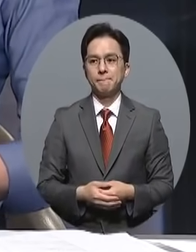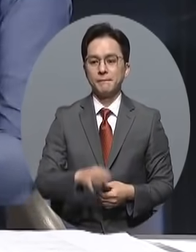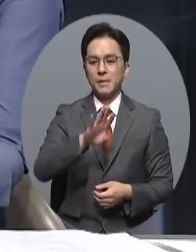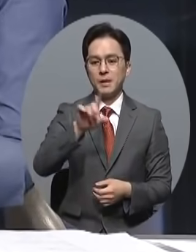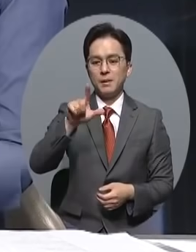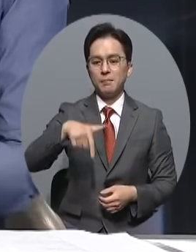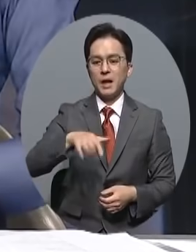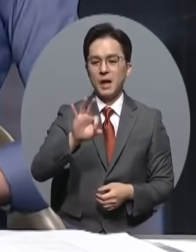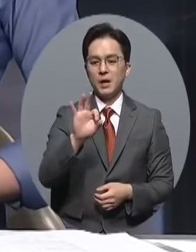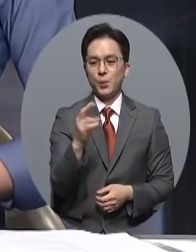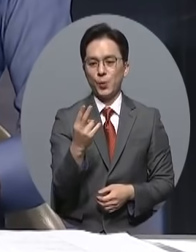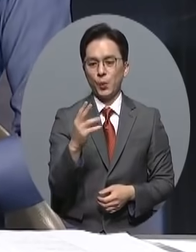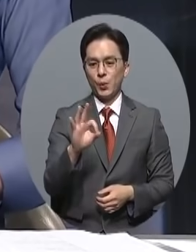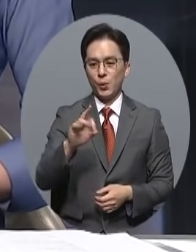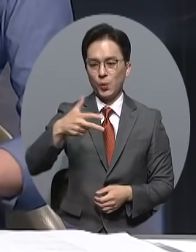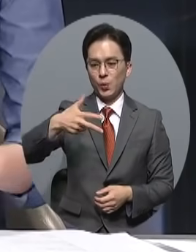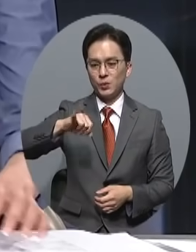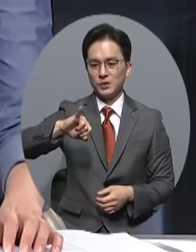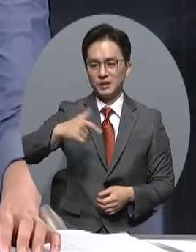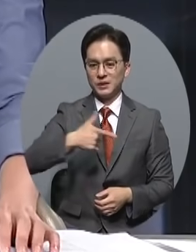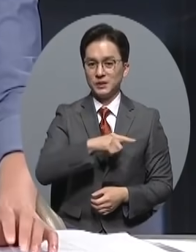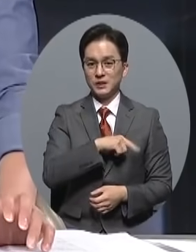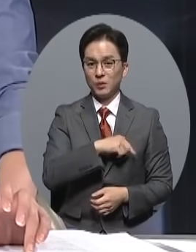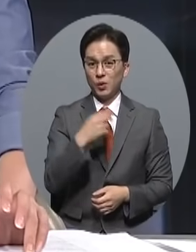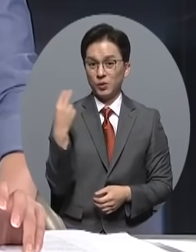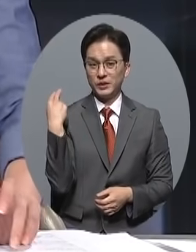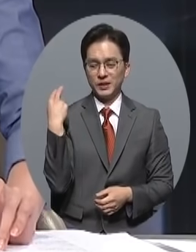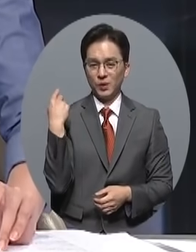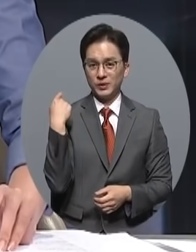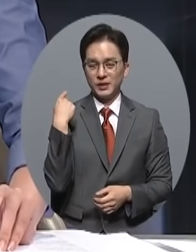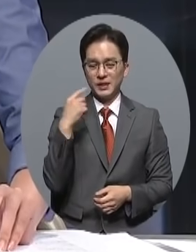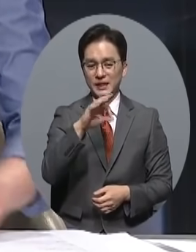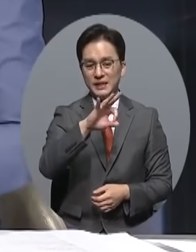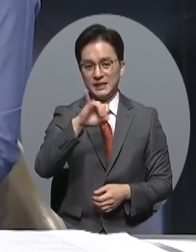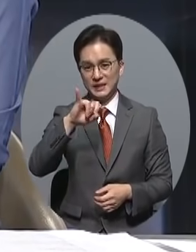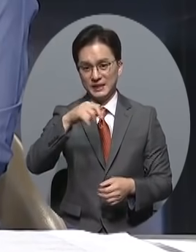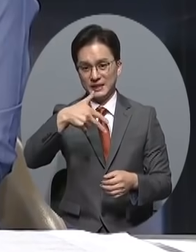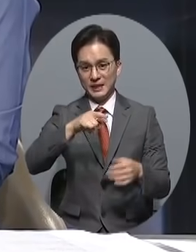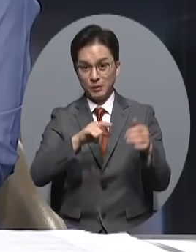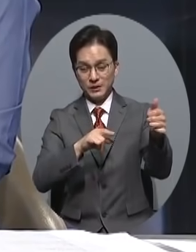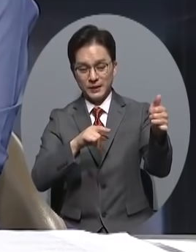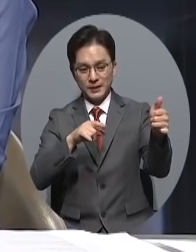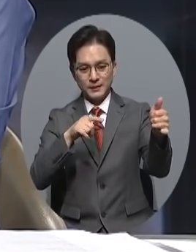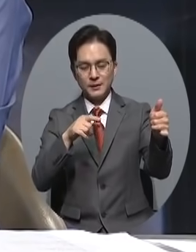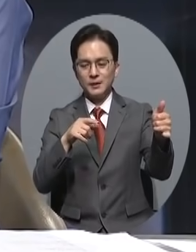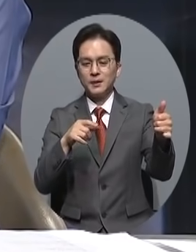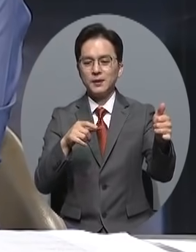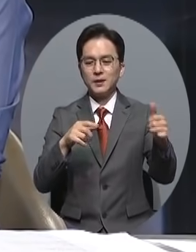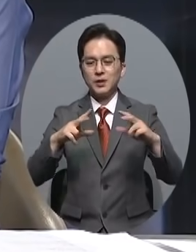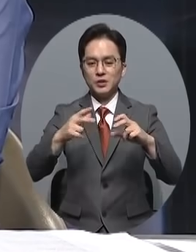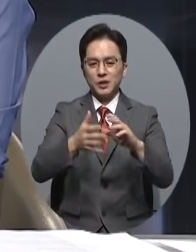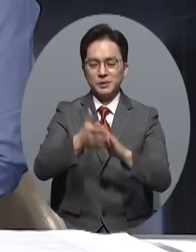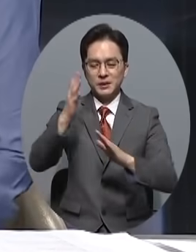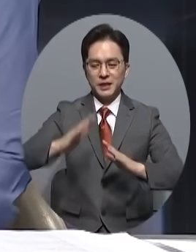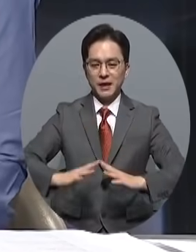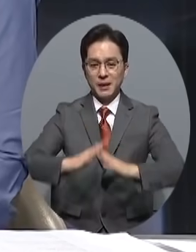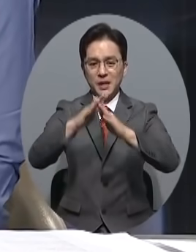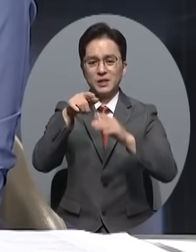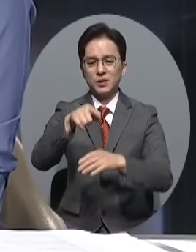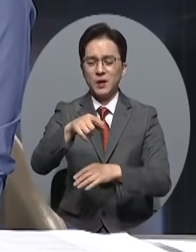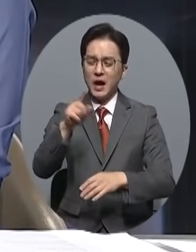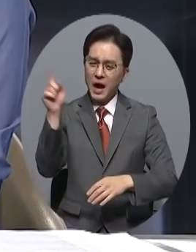확보했느냐 계속해서 질문을 했습니다. 이 지사 5,500여 건을 환수를 했다라면서 공공적인 사업이었다라고